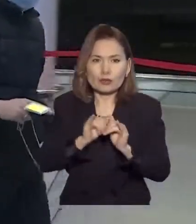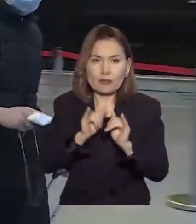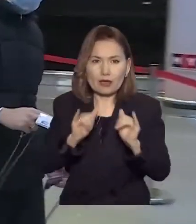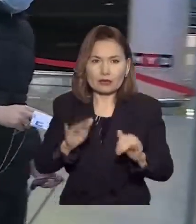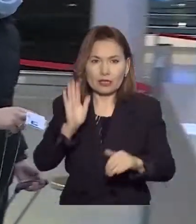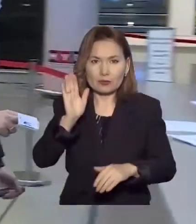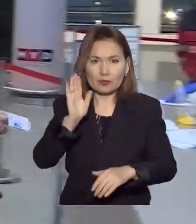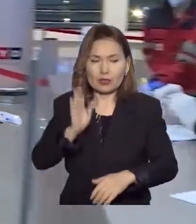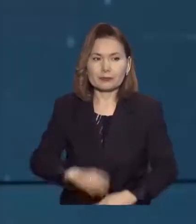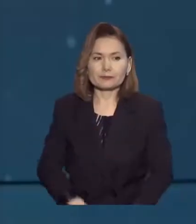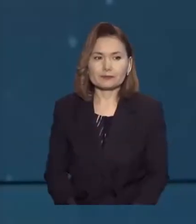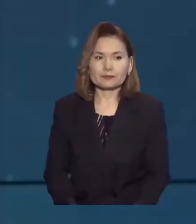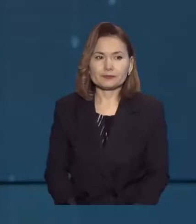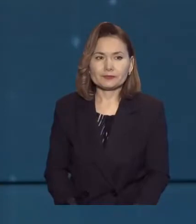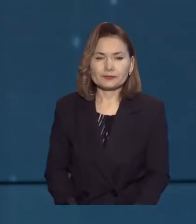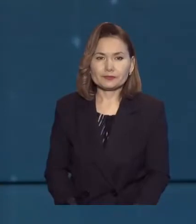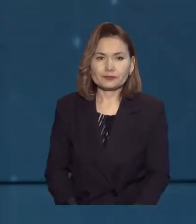бағытталған.